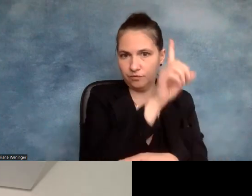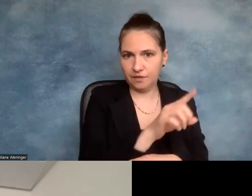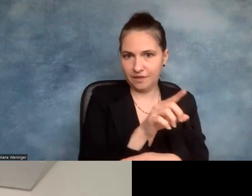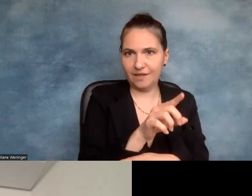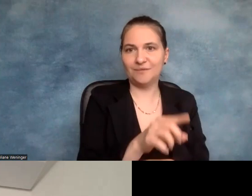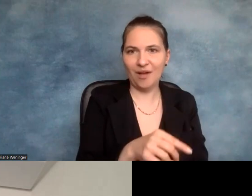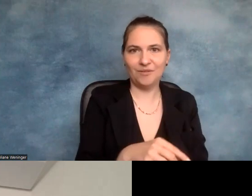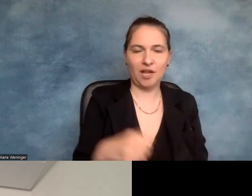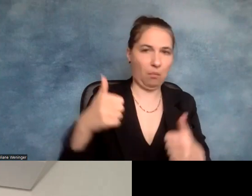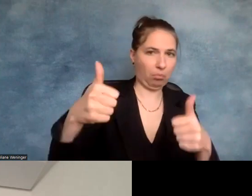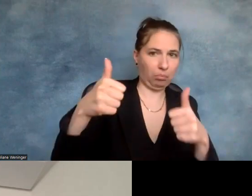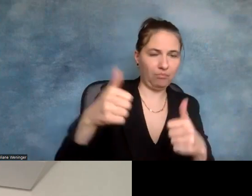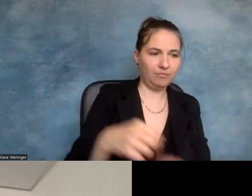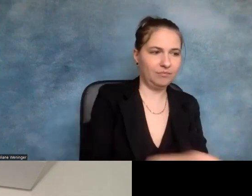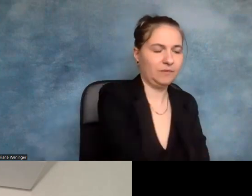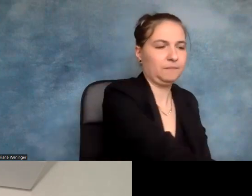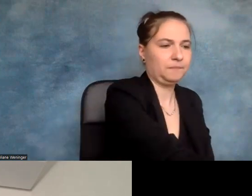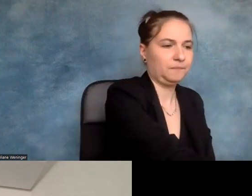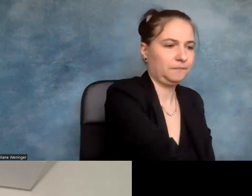ja?